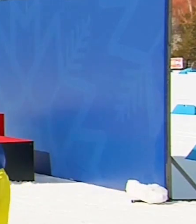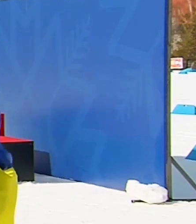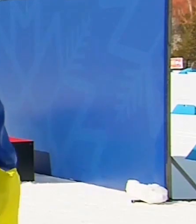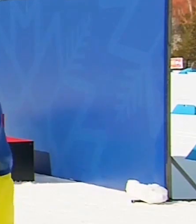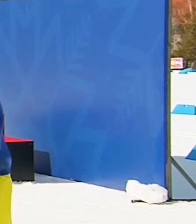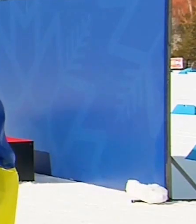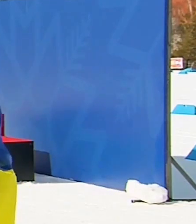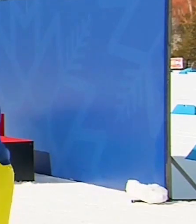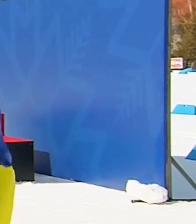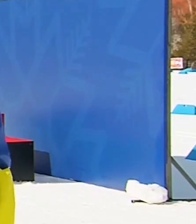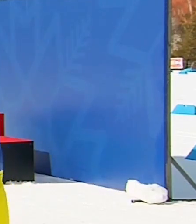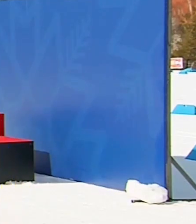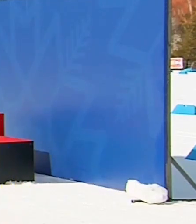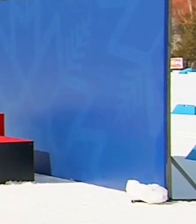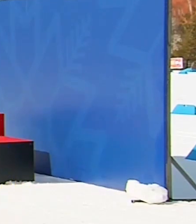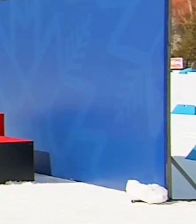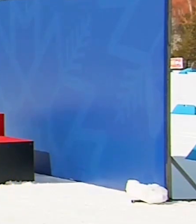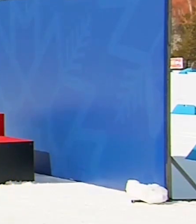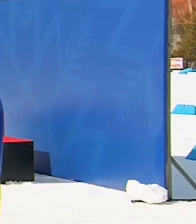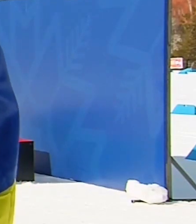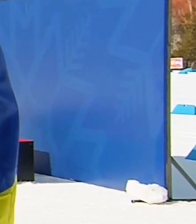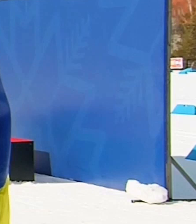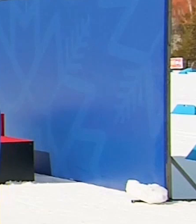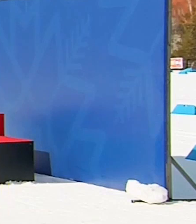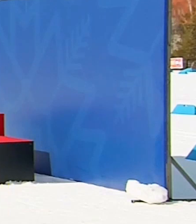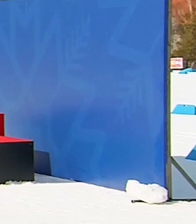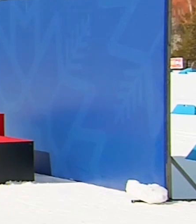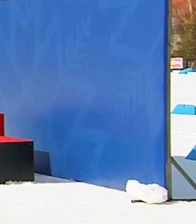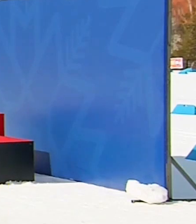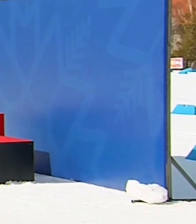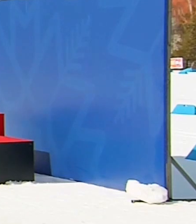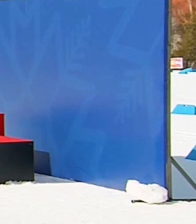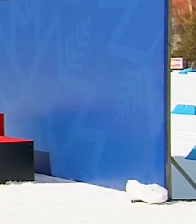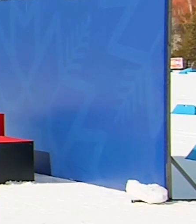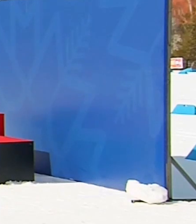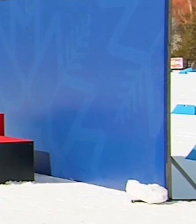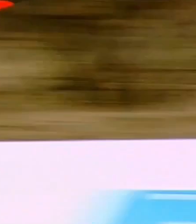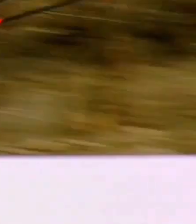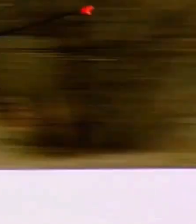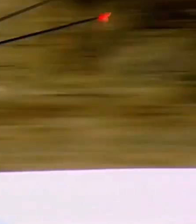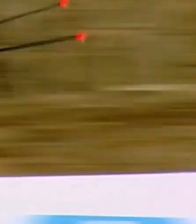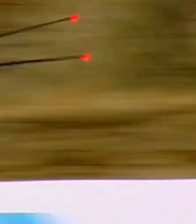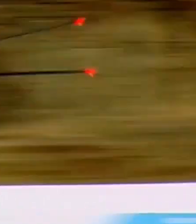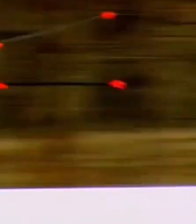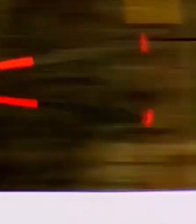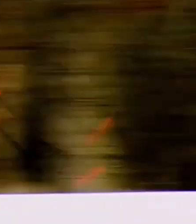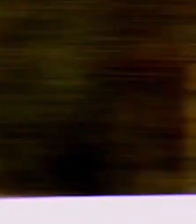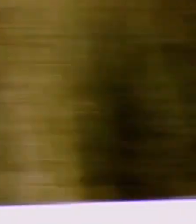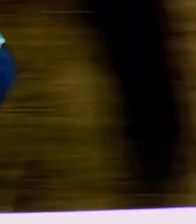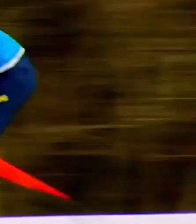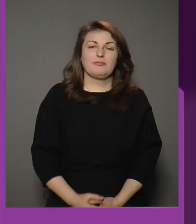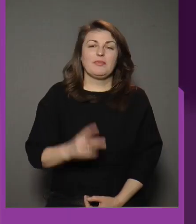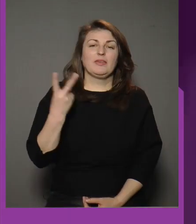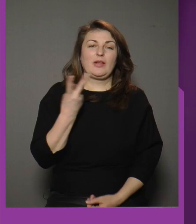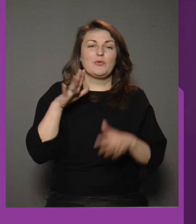зробити, і так йшов до фінішу. І в мене вийшло взяти перше місце, я сам не вірю до сих пір. На другому місці з